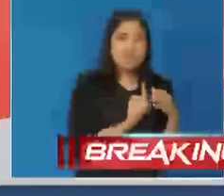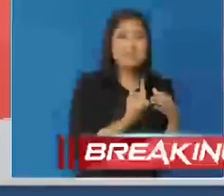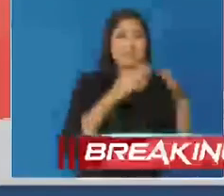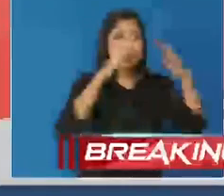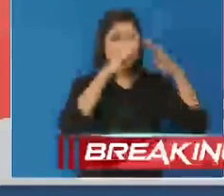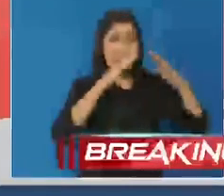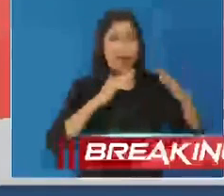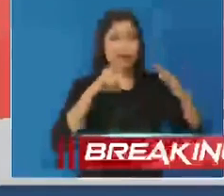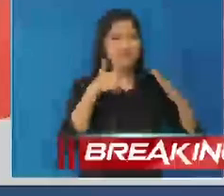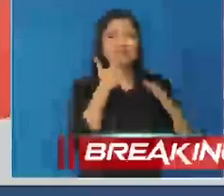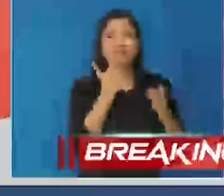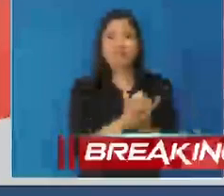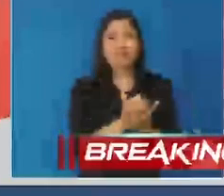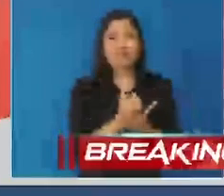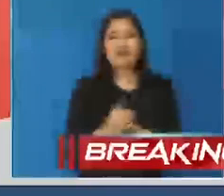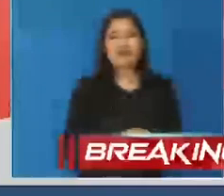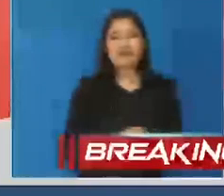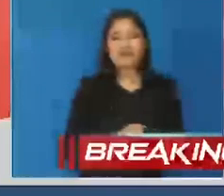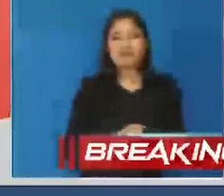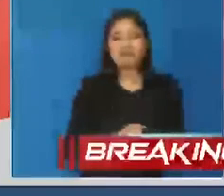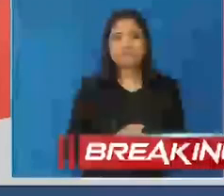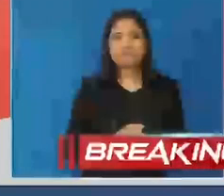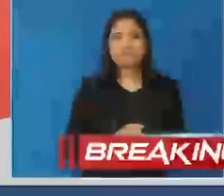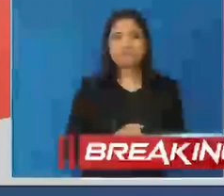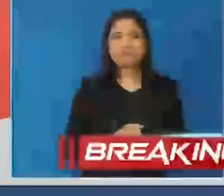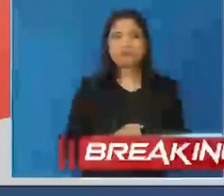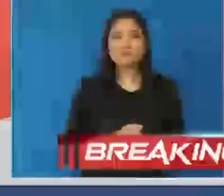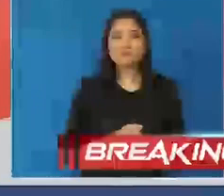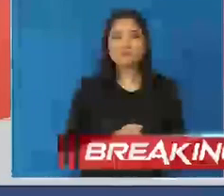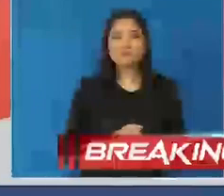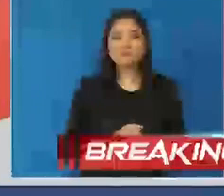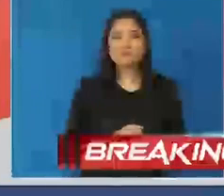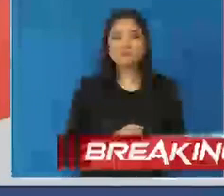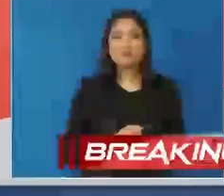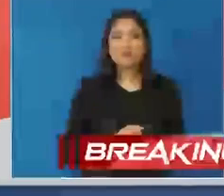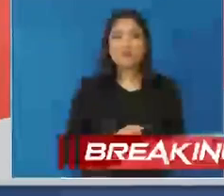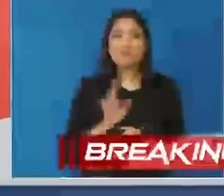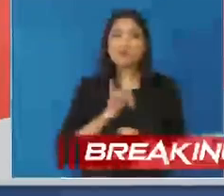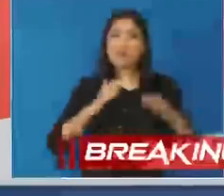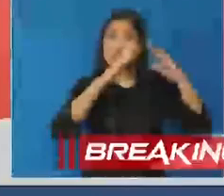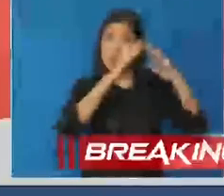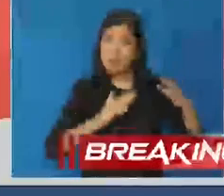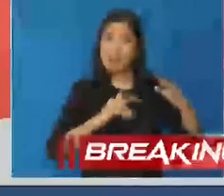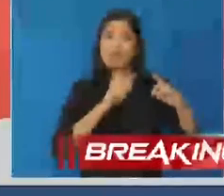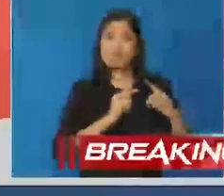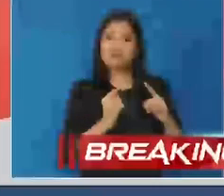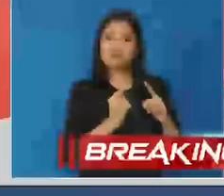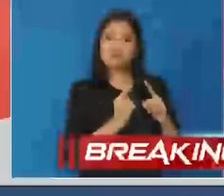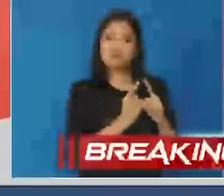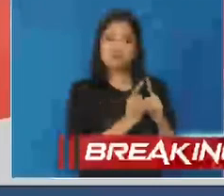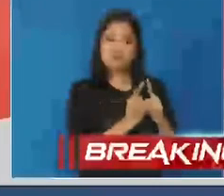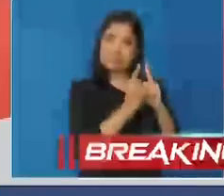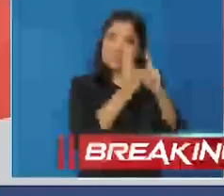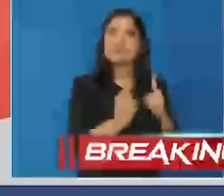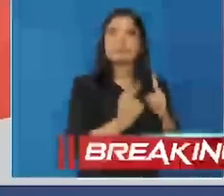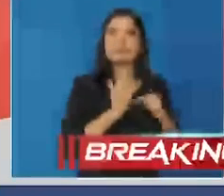penting bukan berarti berada di rumah mengabaikan jarak Hai tetap harus